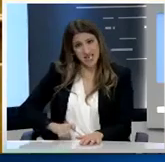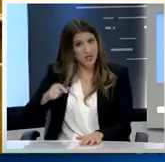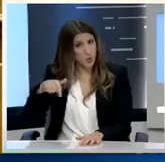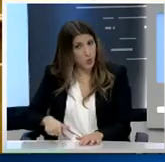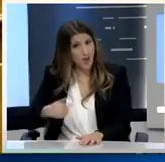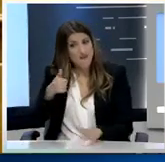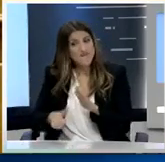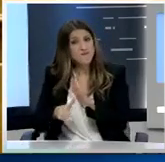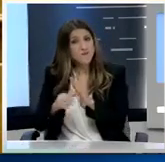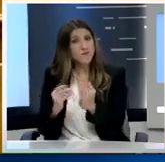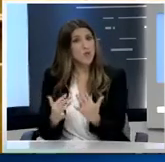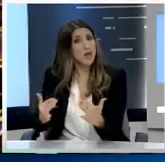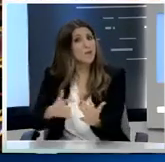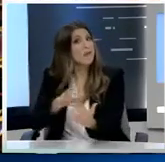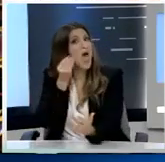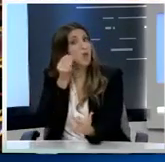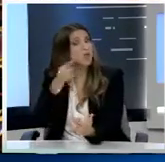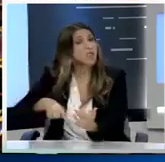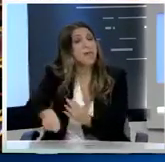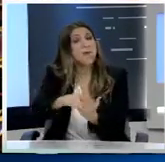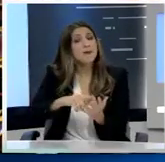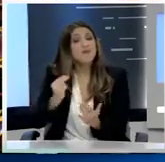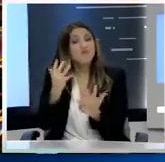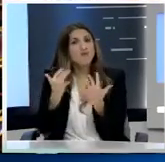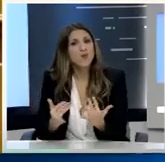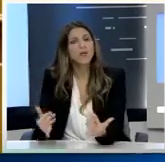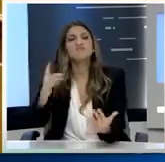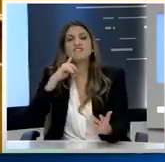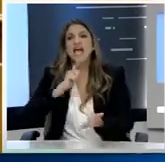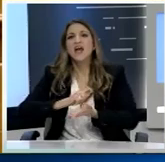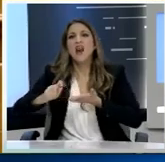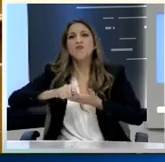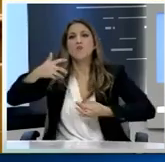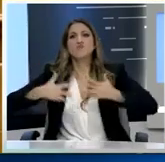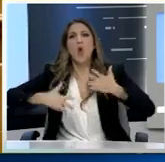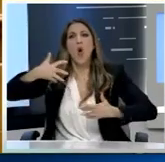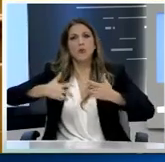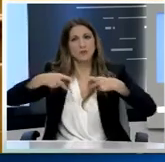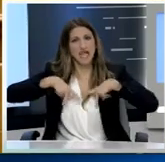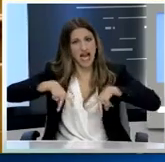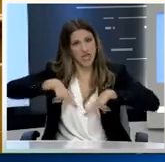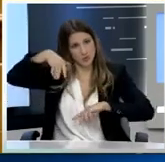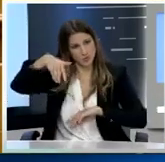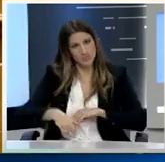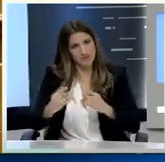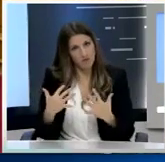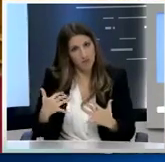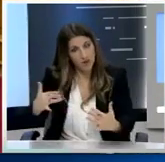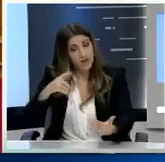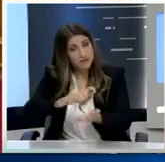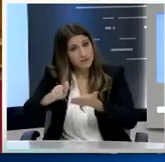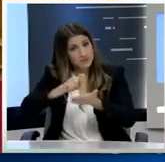στο Προεδρείο της Βουλής, να εξοπλίσει κατάλληλα το Γραφείο Προϋπολογισμού του Κράτους της Βουλής για